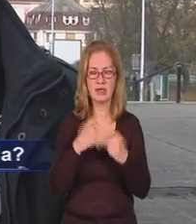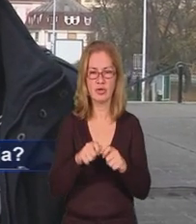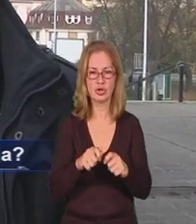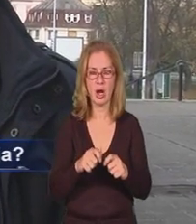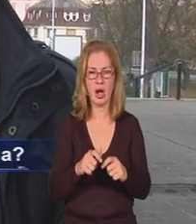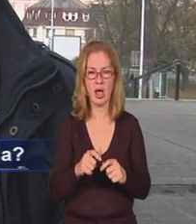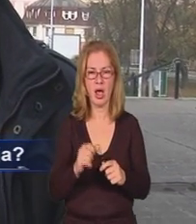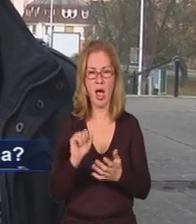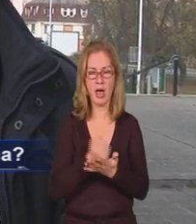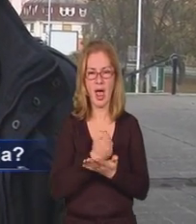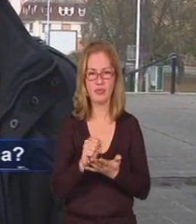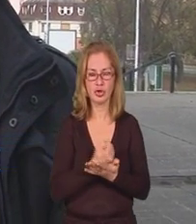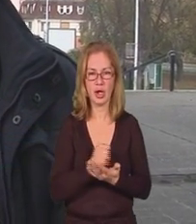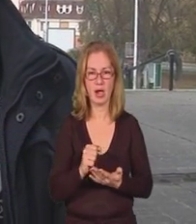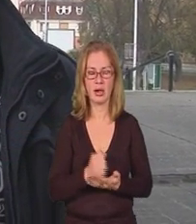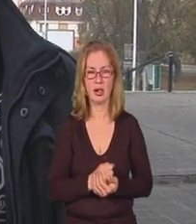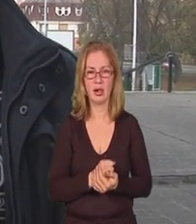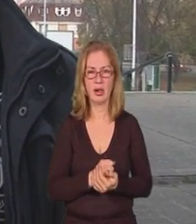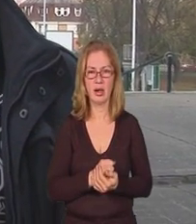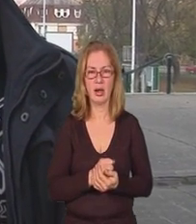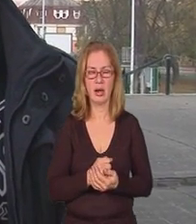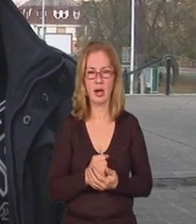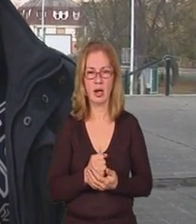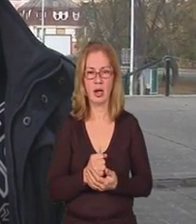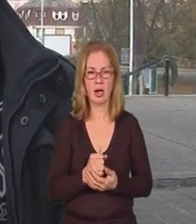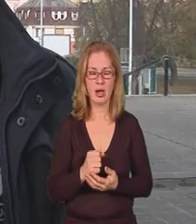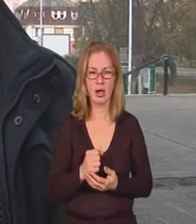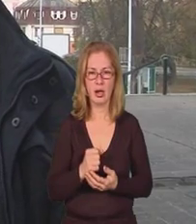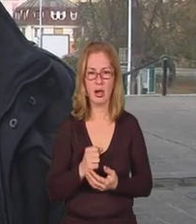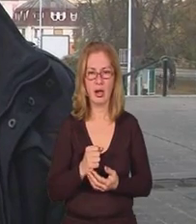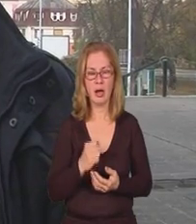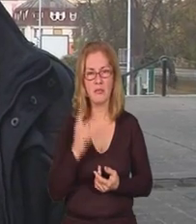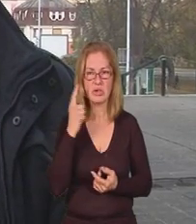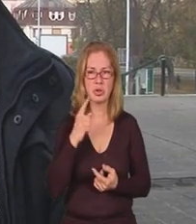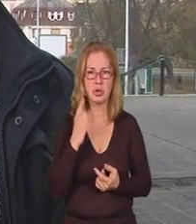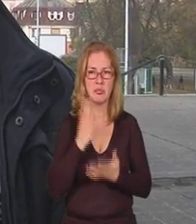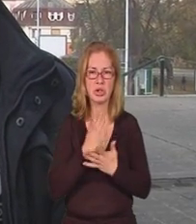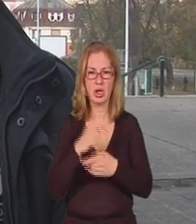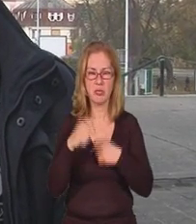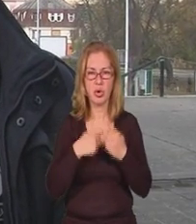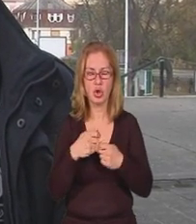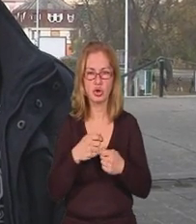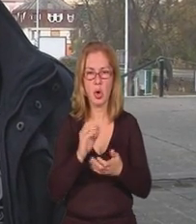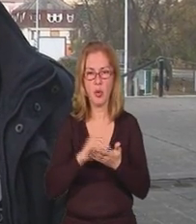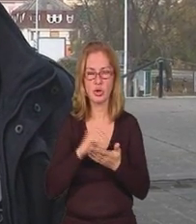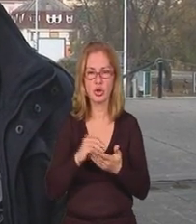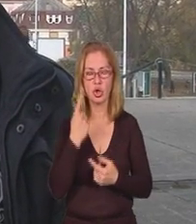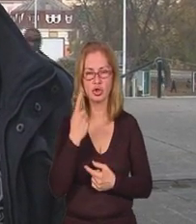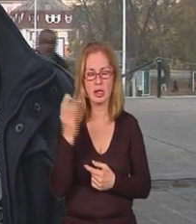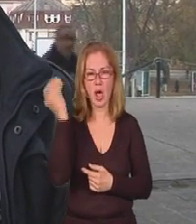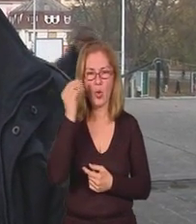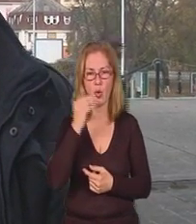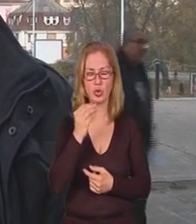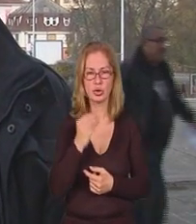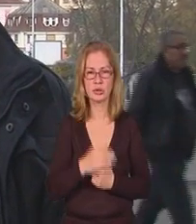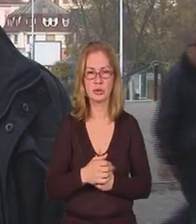školu za grafičara knjigovodca, da će biti nešto od posla, ali upisao sam još jedan